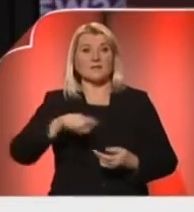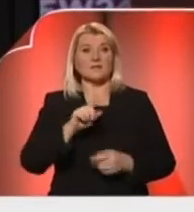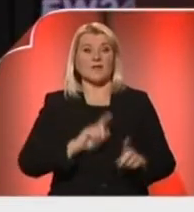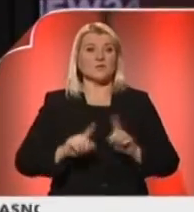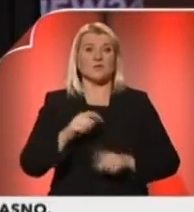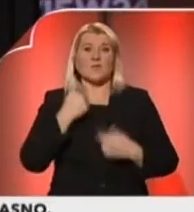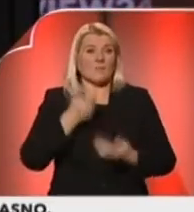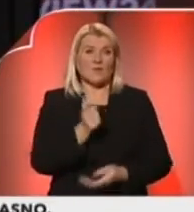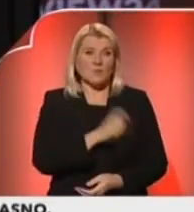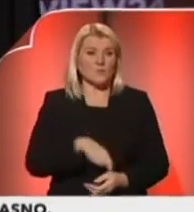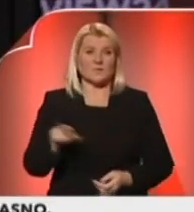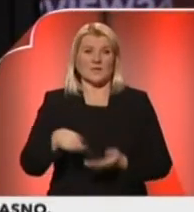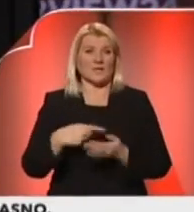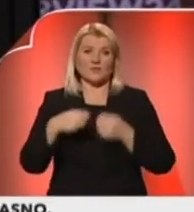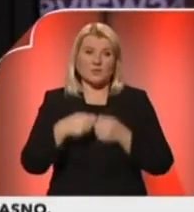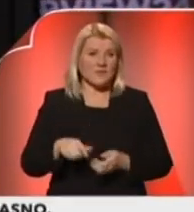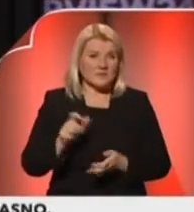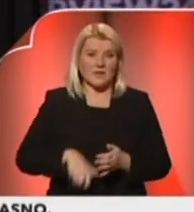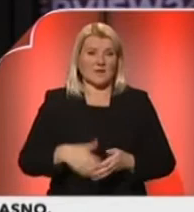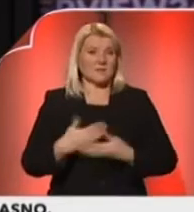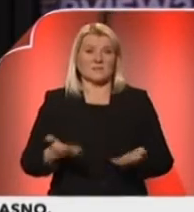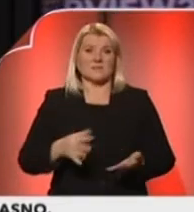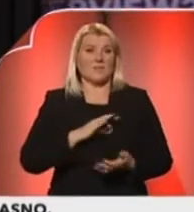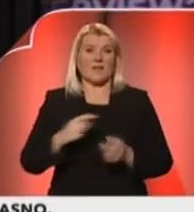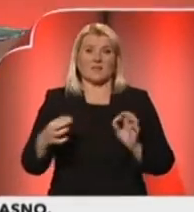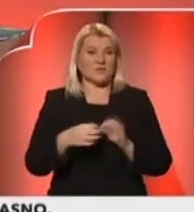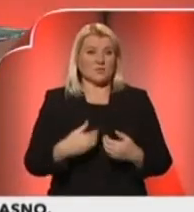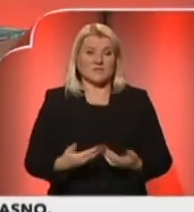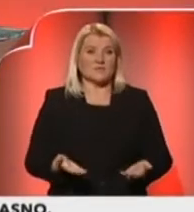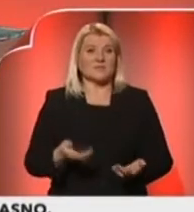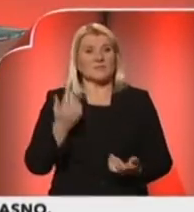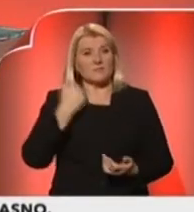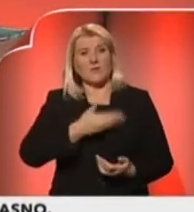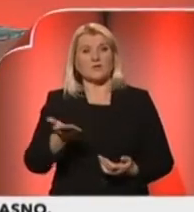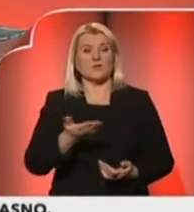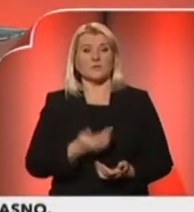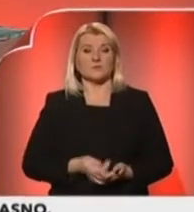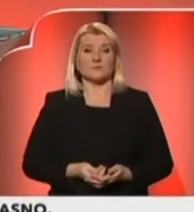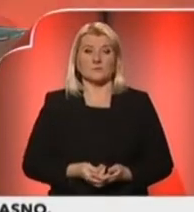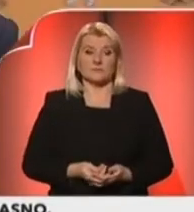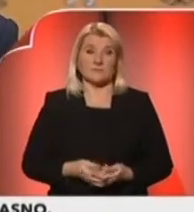nemají funkce, nejsou ve stranách, nejsou to vaši partneři.